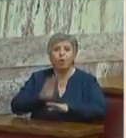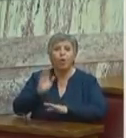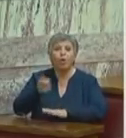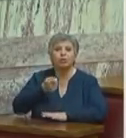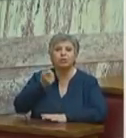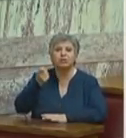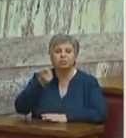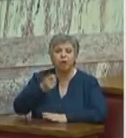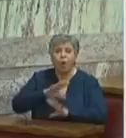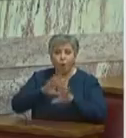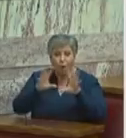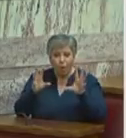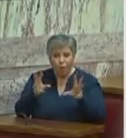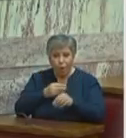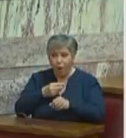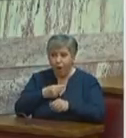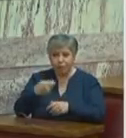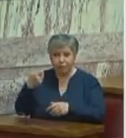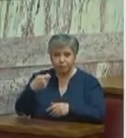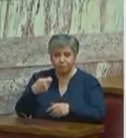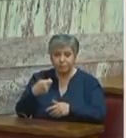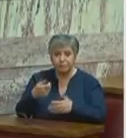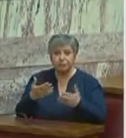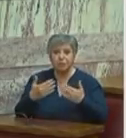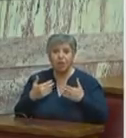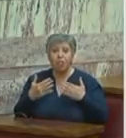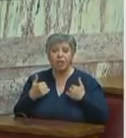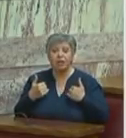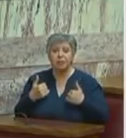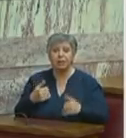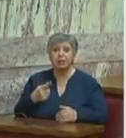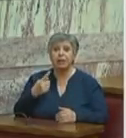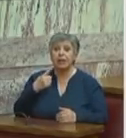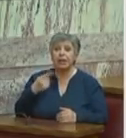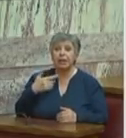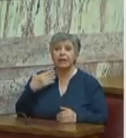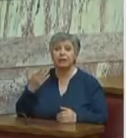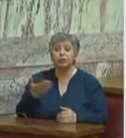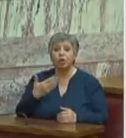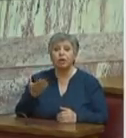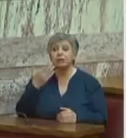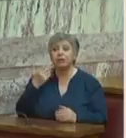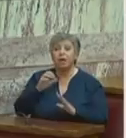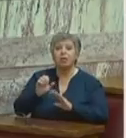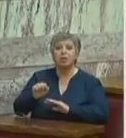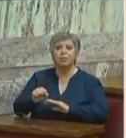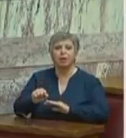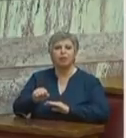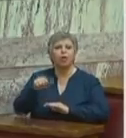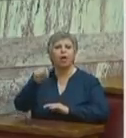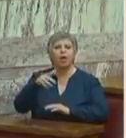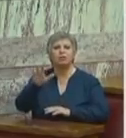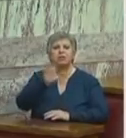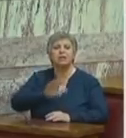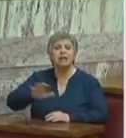αγορές. Όλοι λένε τώρα προληπτική πιστωτική γραμμή, αρνούνται βεβαίως τα μεγάλα ευρωπαϊκά κράτη και πρωτίστως